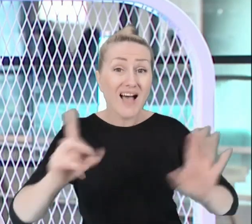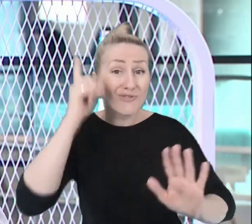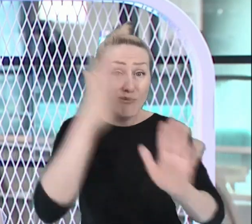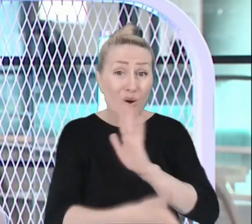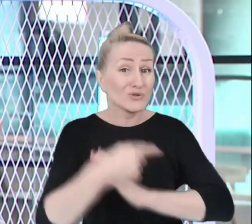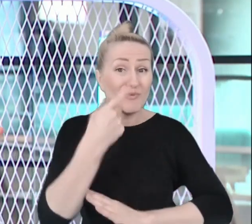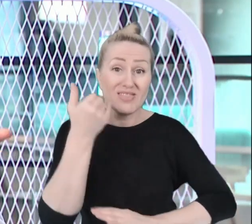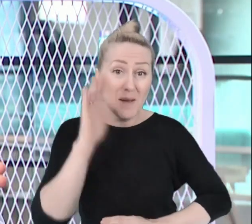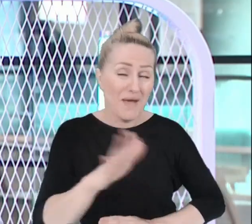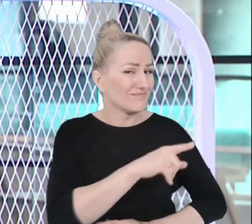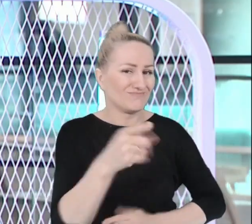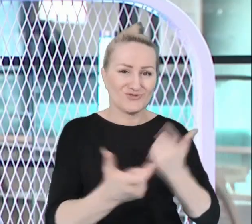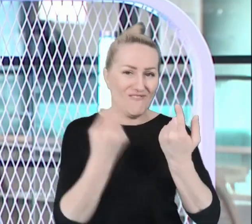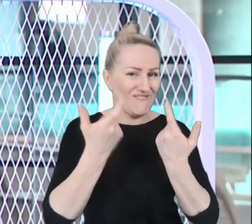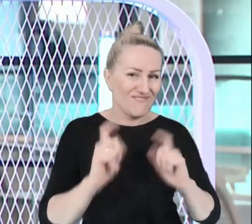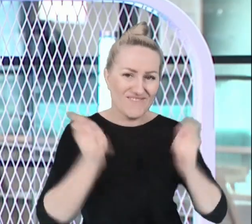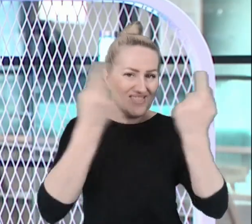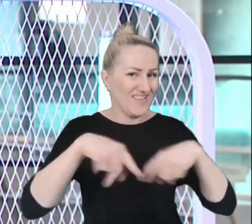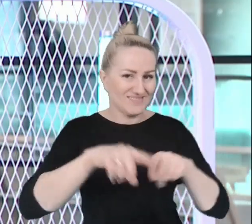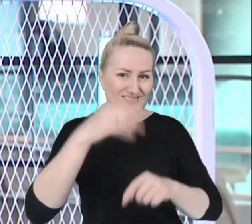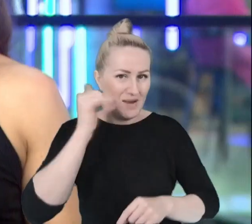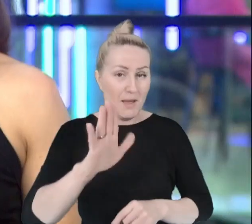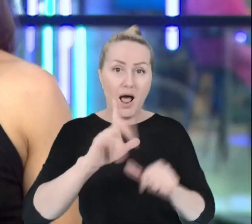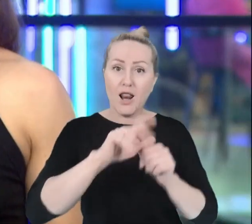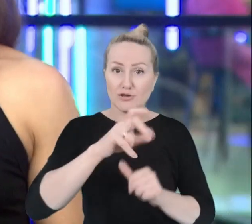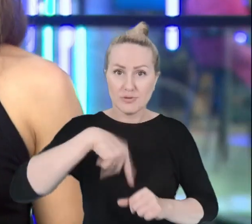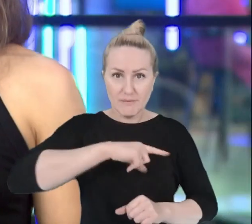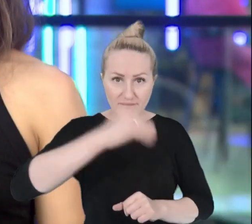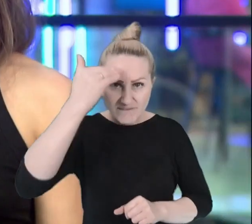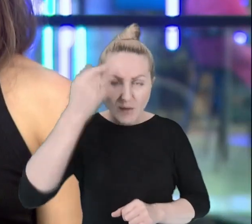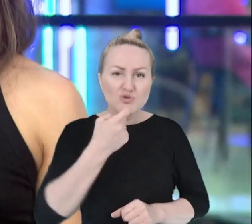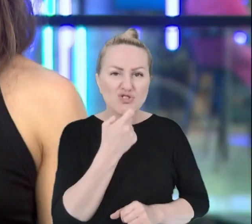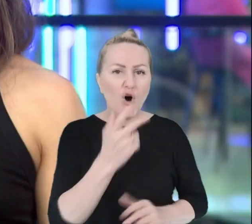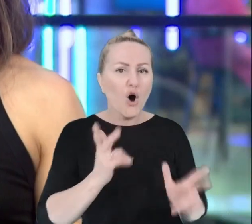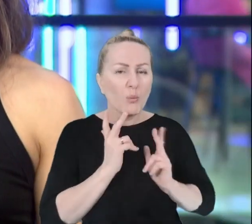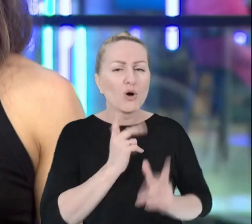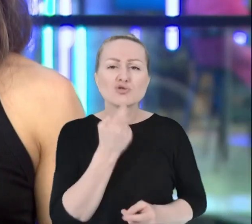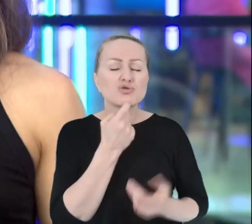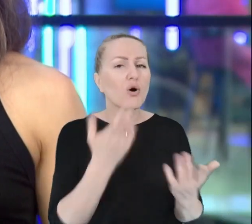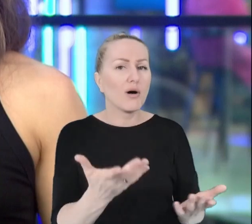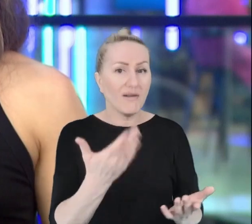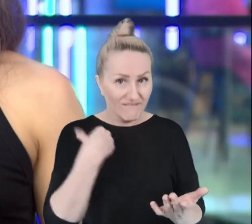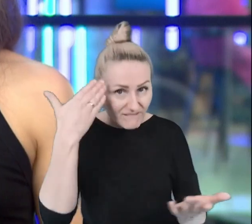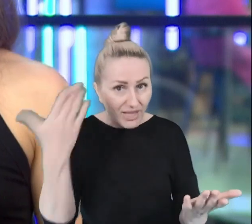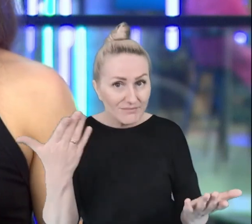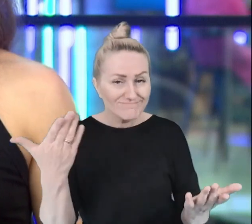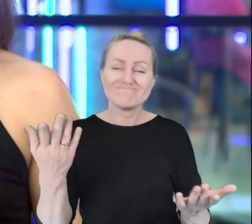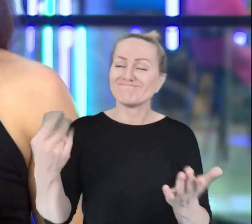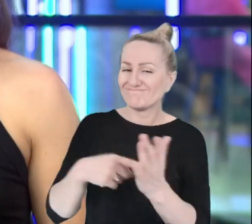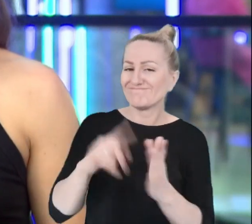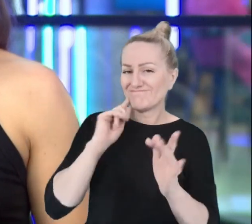nie wydarzy. Plus pytanie, czy my wiemy, co to jest odpoczynek, właśnie. Bo to jest to. Tak, to też. Ja zwykle jak